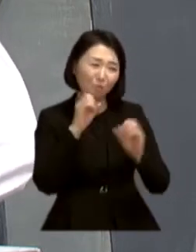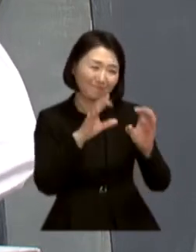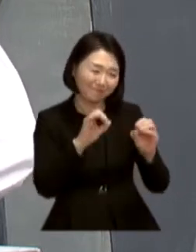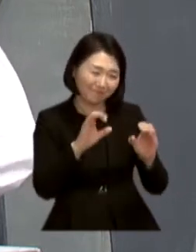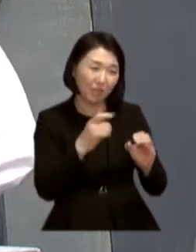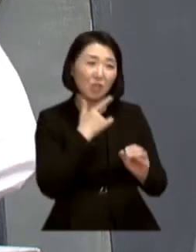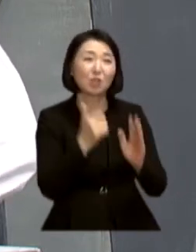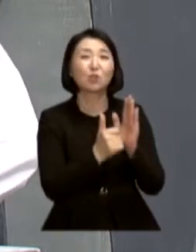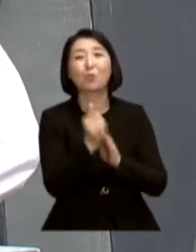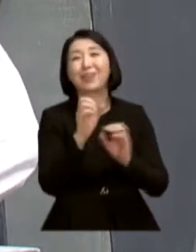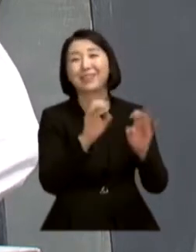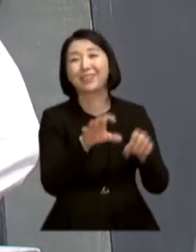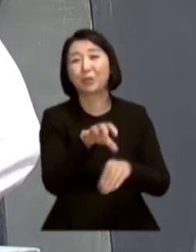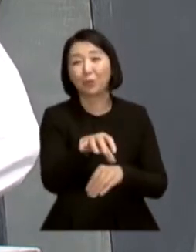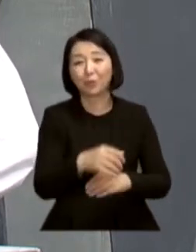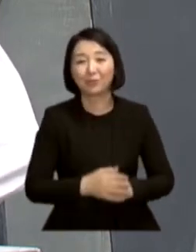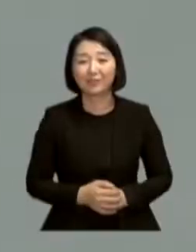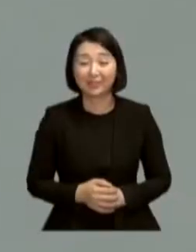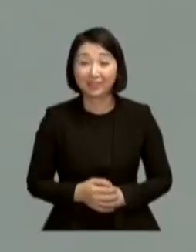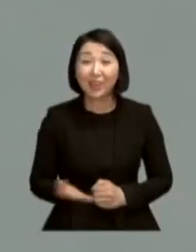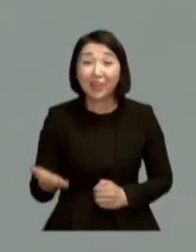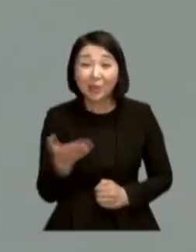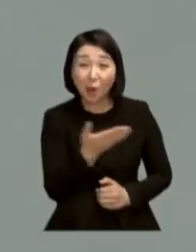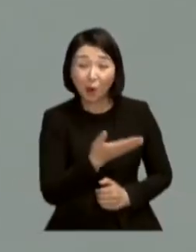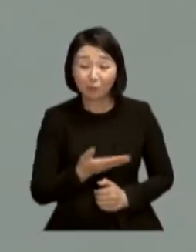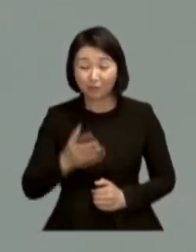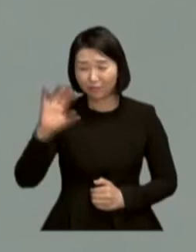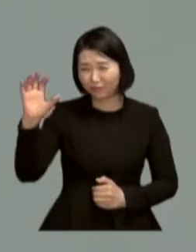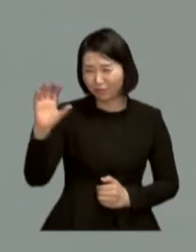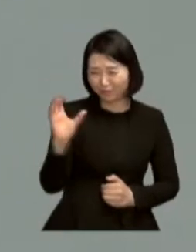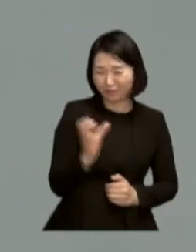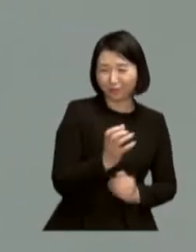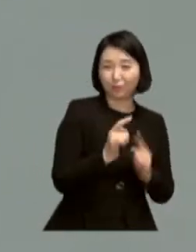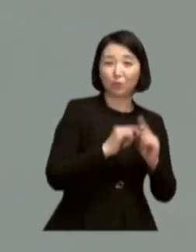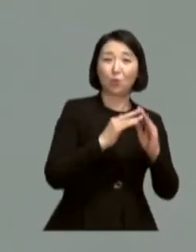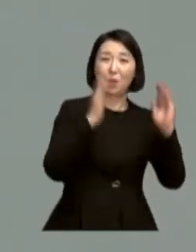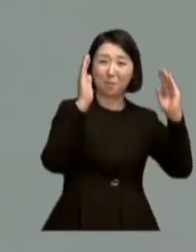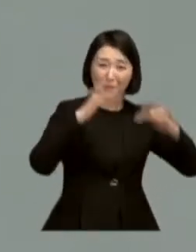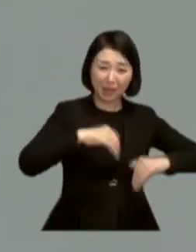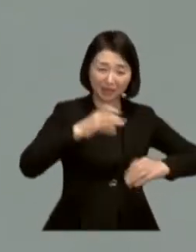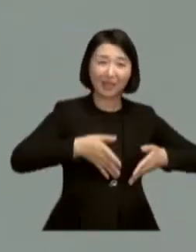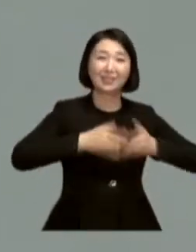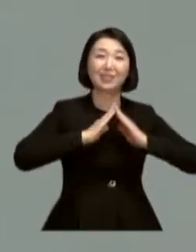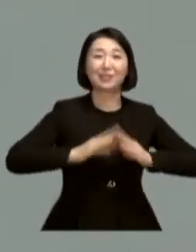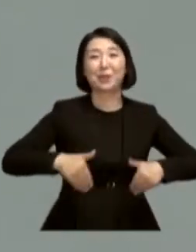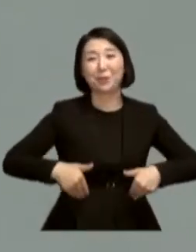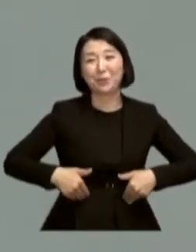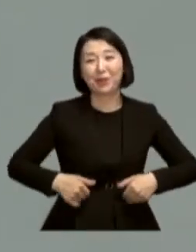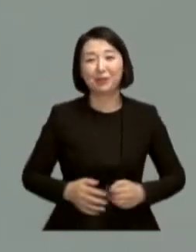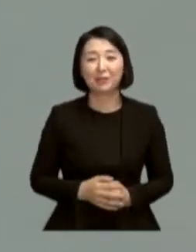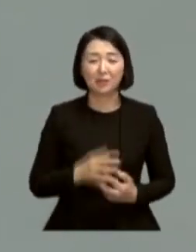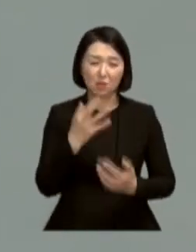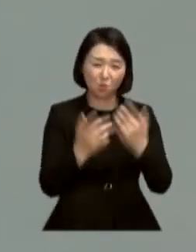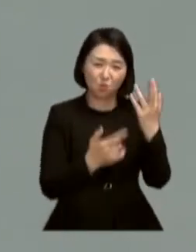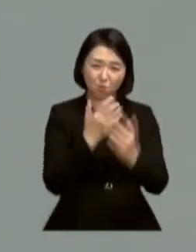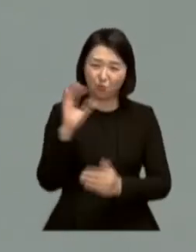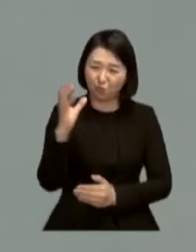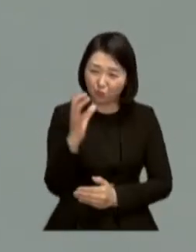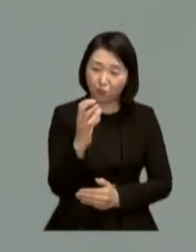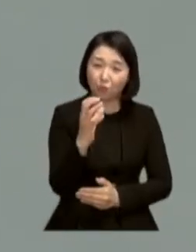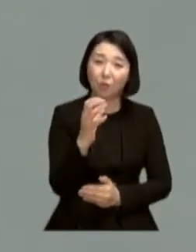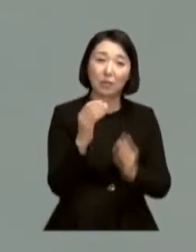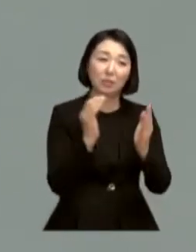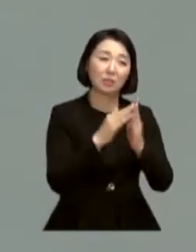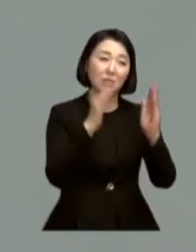전하면서 소망을 전하고 계신데요. CTS 가족 여러분, 태풍으로 무너진 교회들도 다시 세워야 하고 화재와 태풍으로